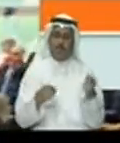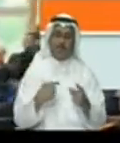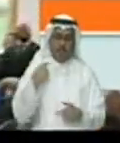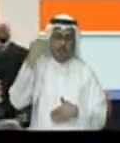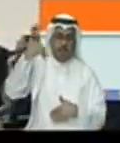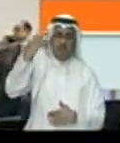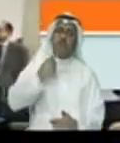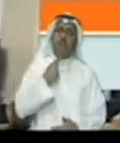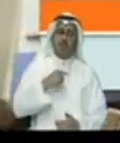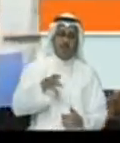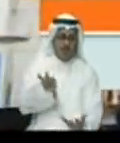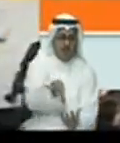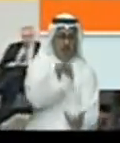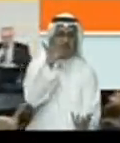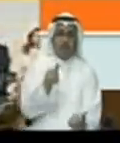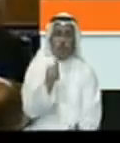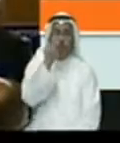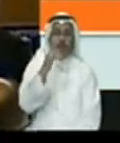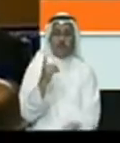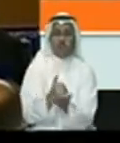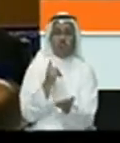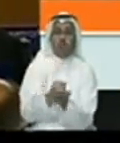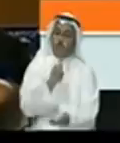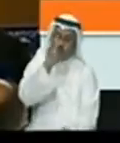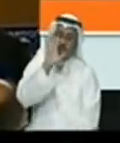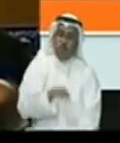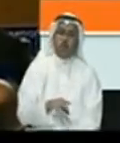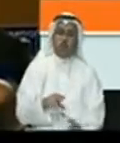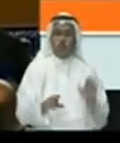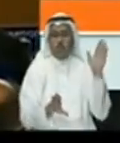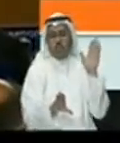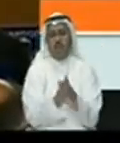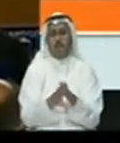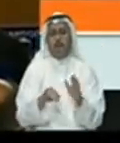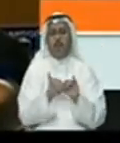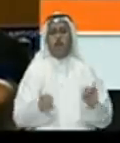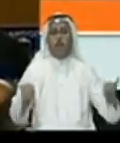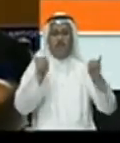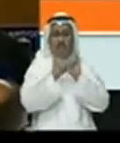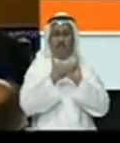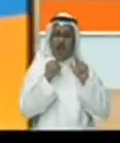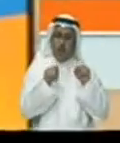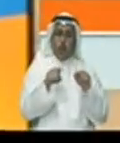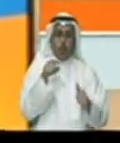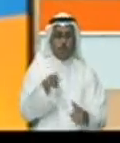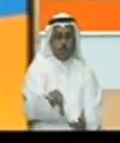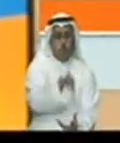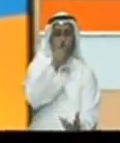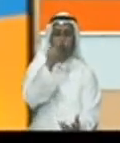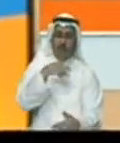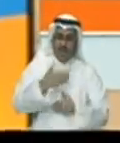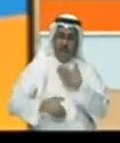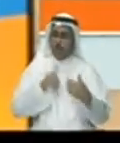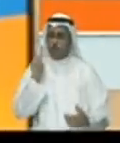نتطلع إلى اختيار مرشح يقود دفة المنظمة لتحقيق مصالح المملكة